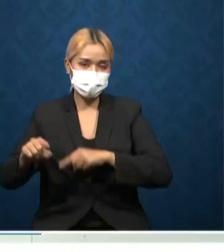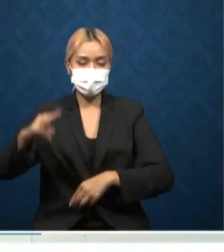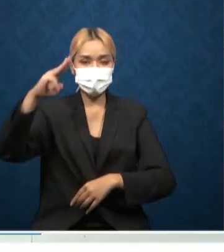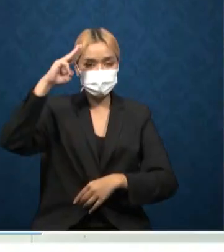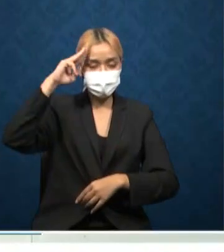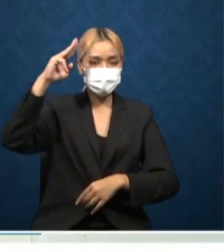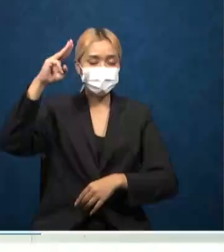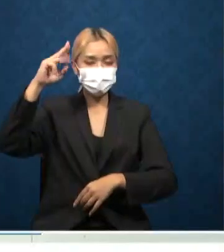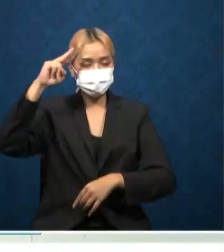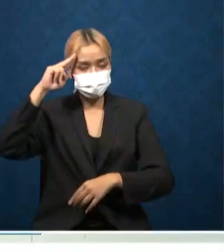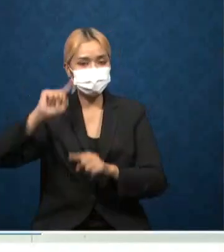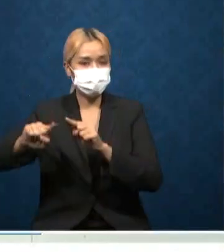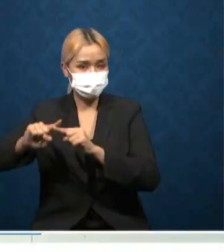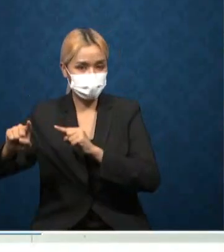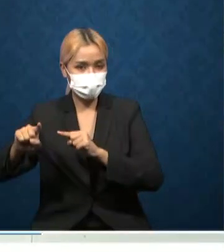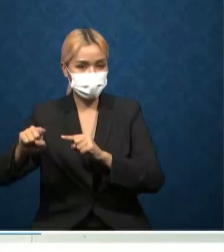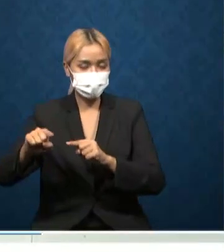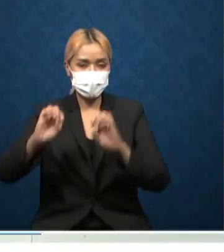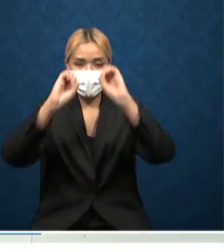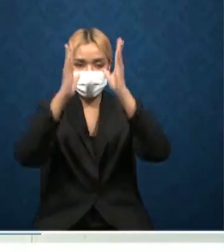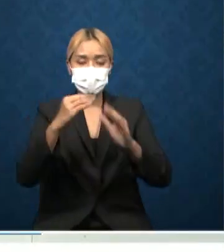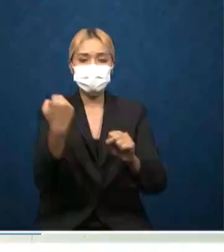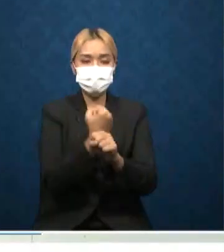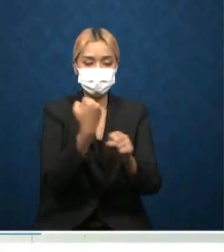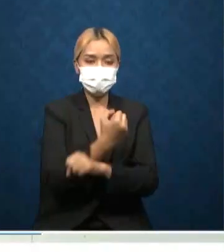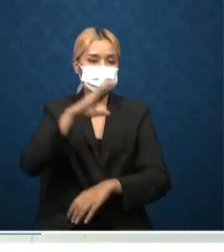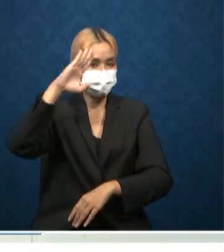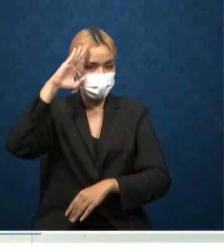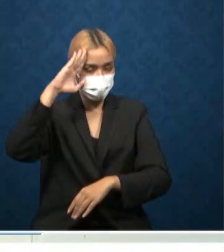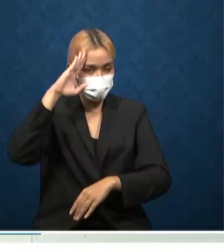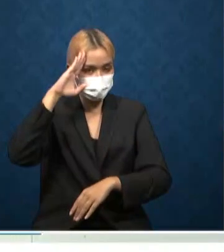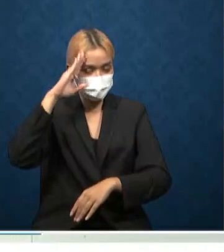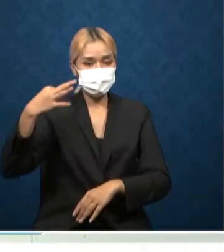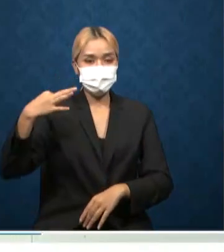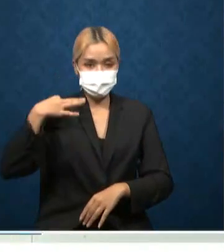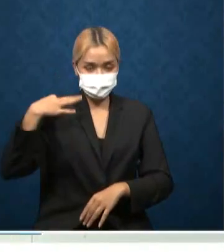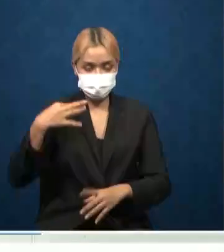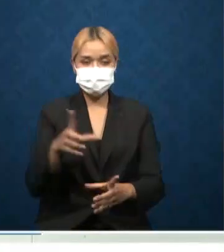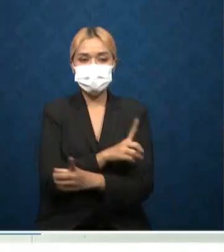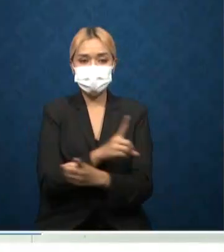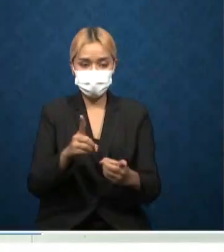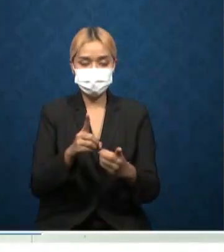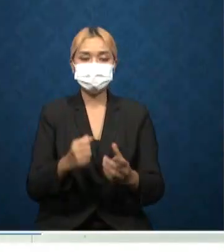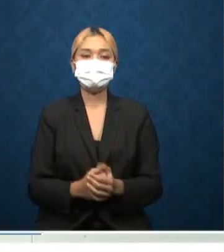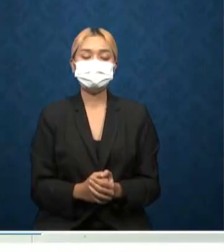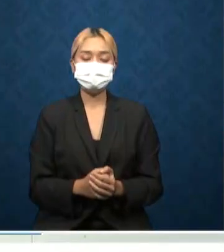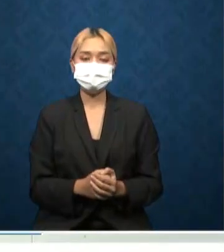อาสากกตครูฝึกนักศึกษาวิชาทหารอาสาพัฒนาสังคมเป็นต้น